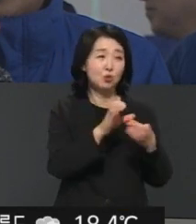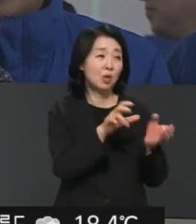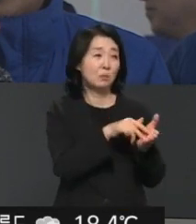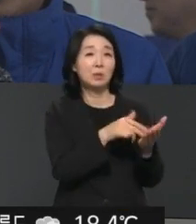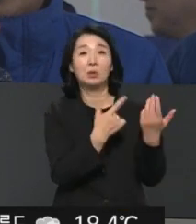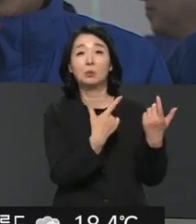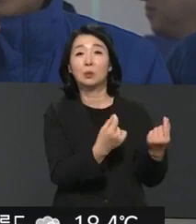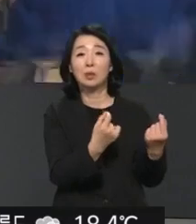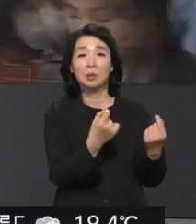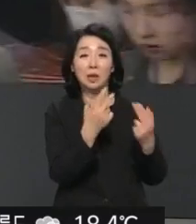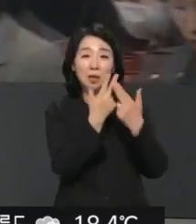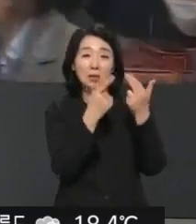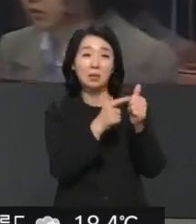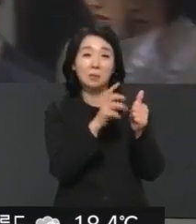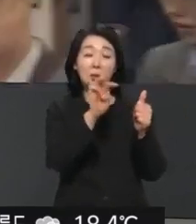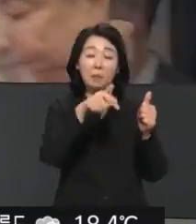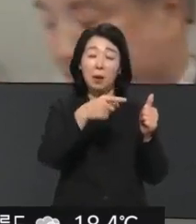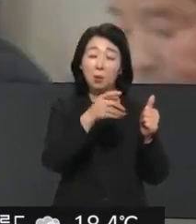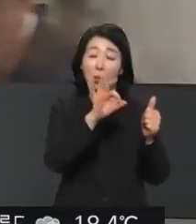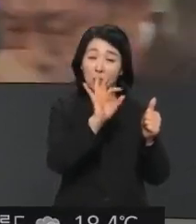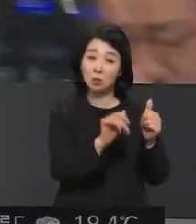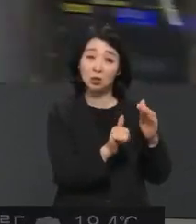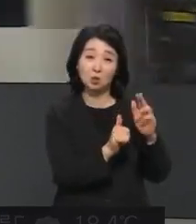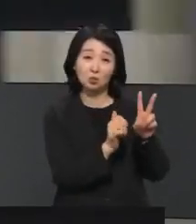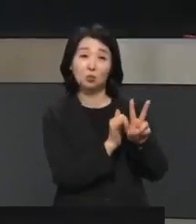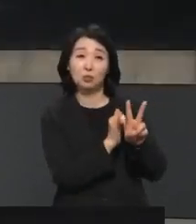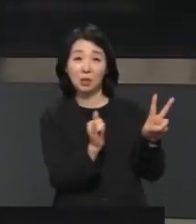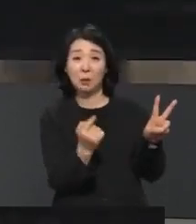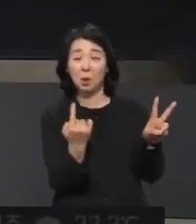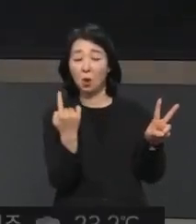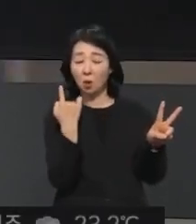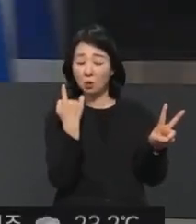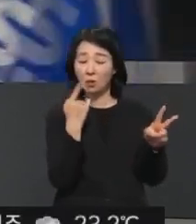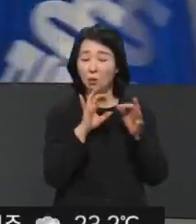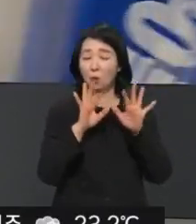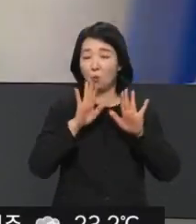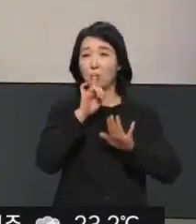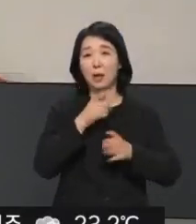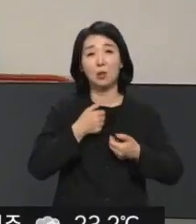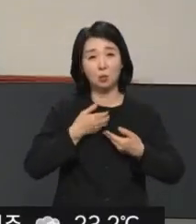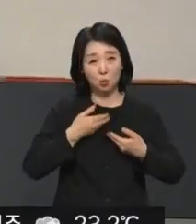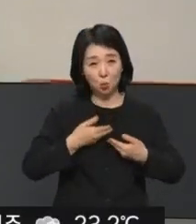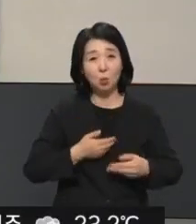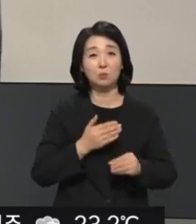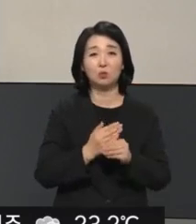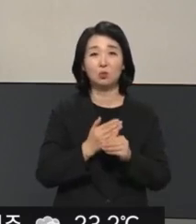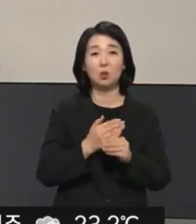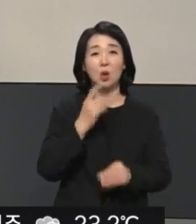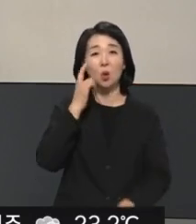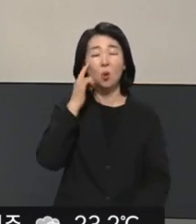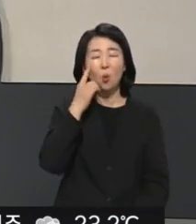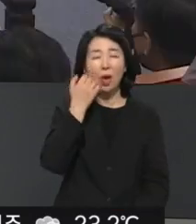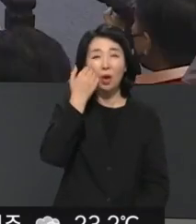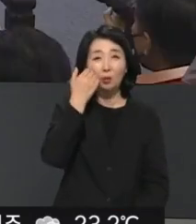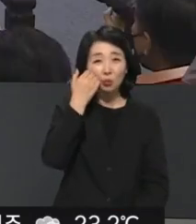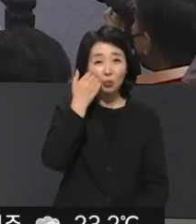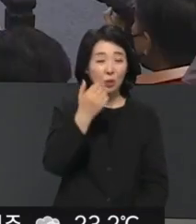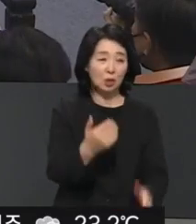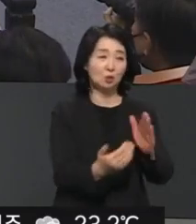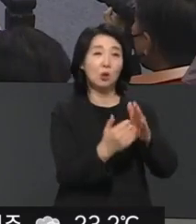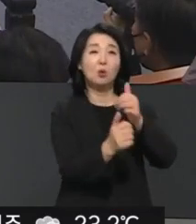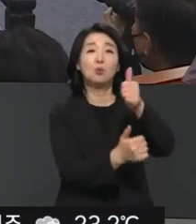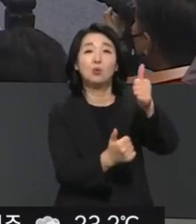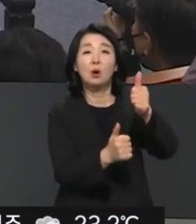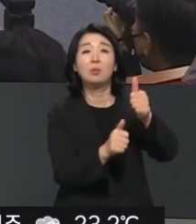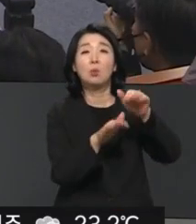같습니다. 이재명 박홍근 투톱은 어제와 오늘 관련해서 말을 아끼고 있고요. 소위 지도부 스피커로 통하는 최고위원들도